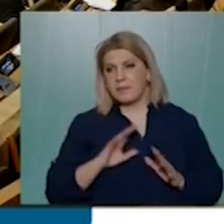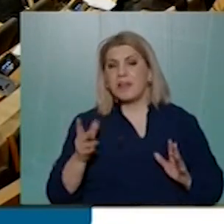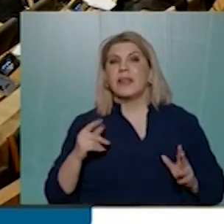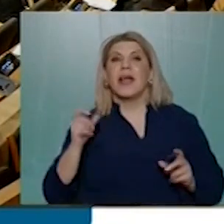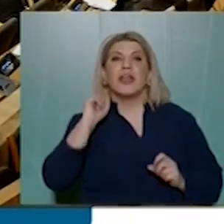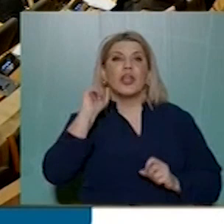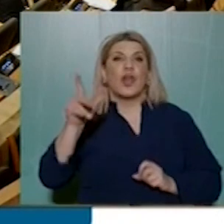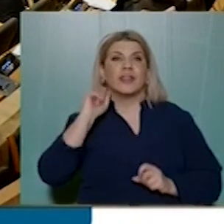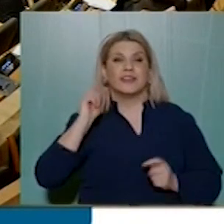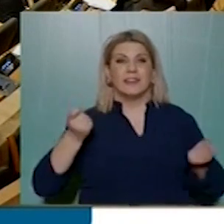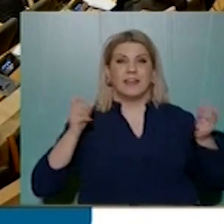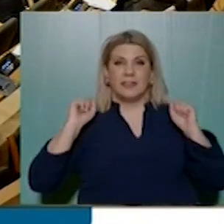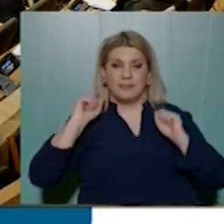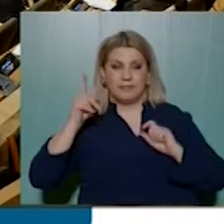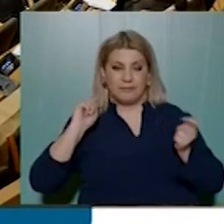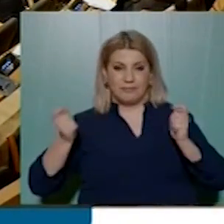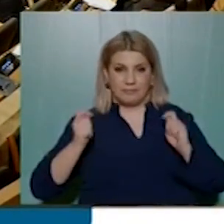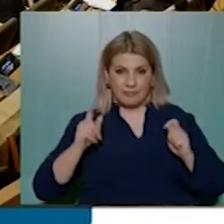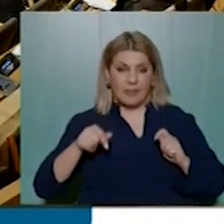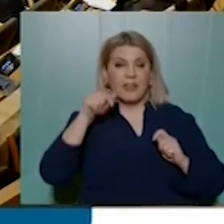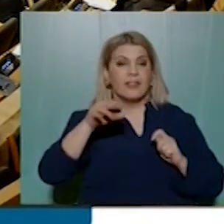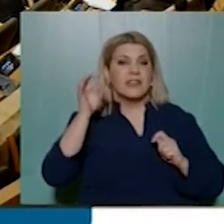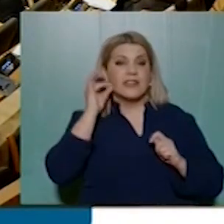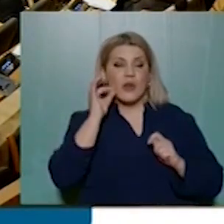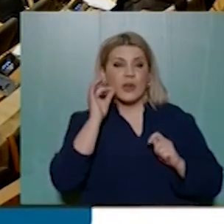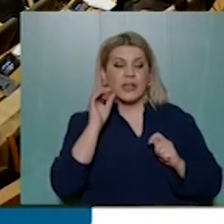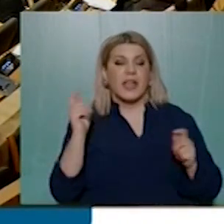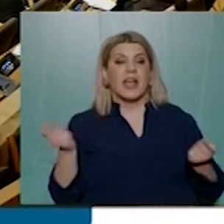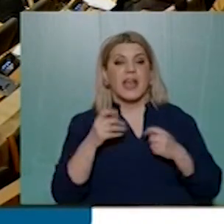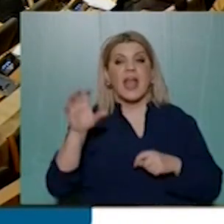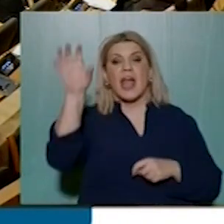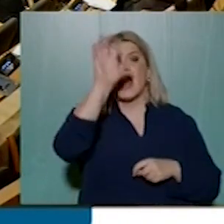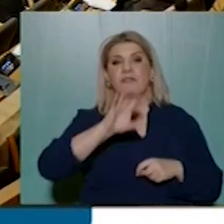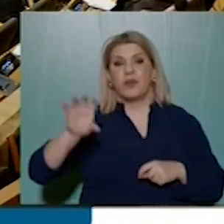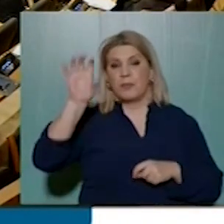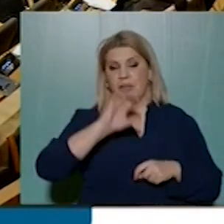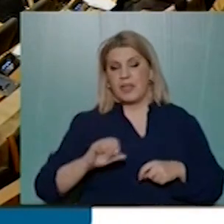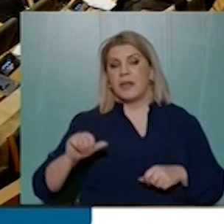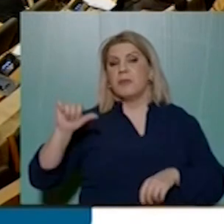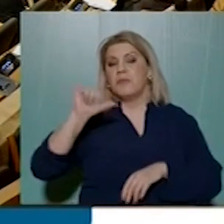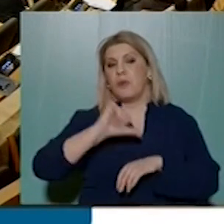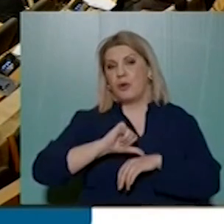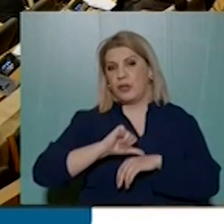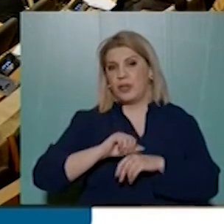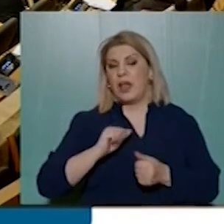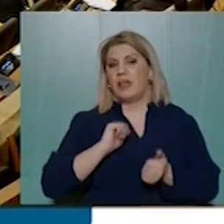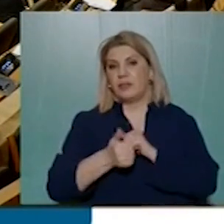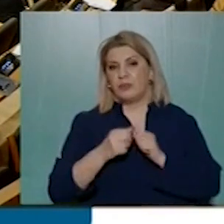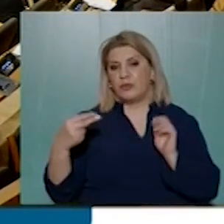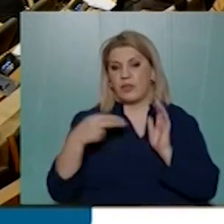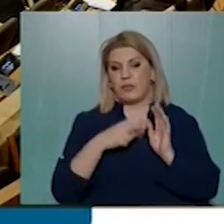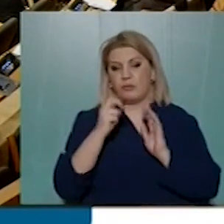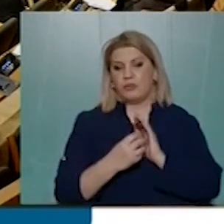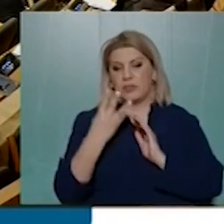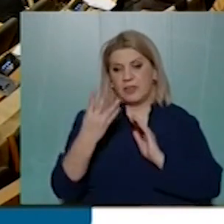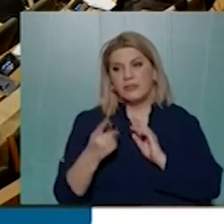φιέστες για το γεγονός ότι η θεσσαλονίκη έγινε ευρωπαϊκή πόλη αθλητισμού το 2 βέβαια σας έπεσε